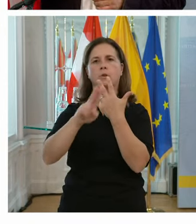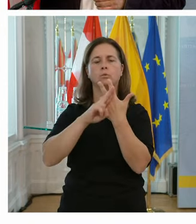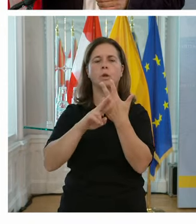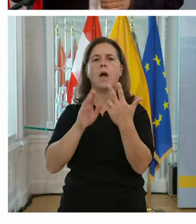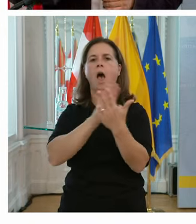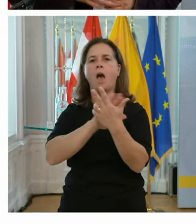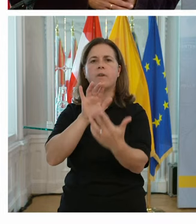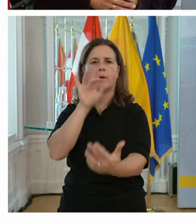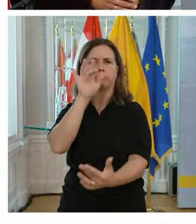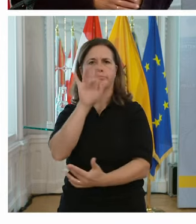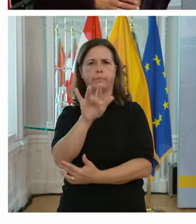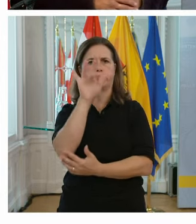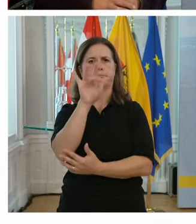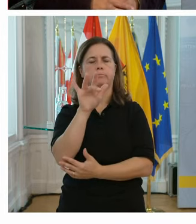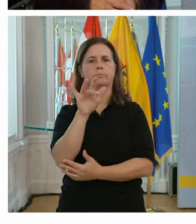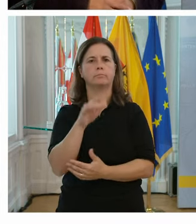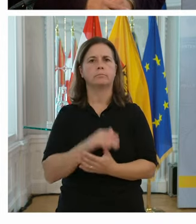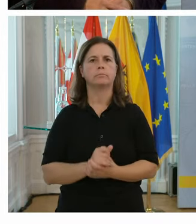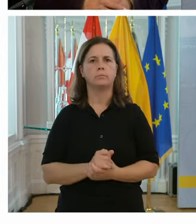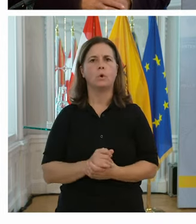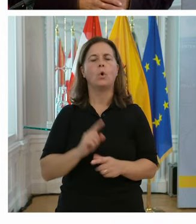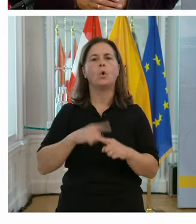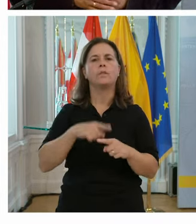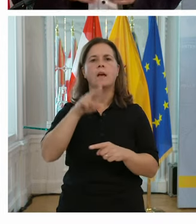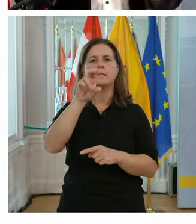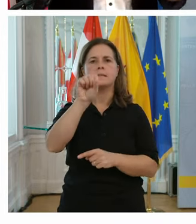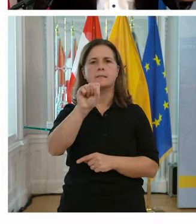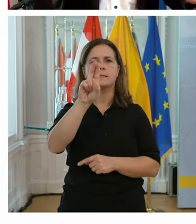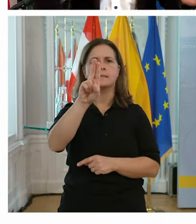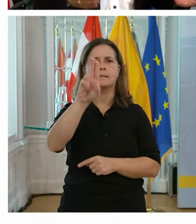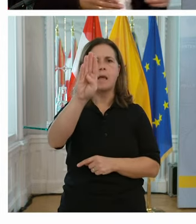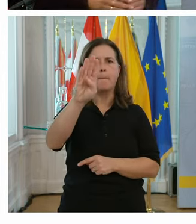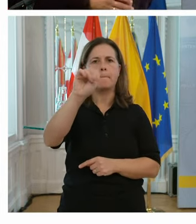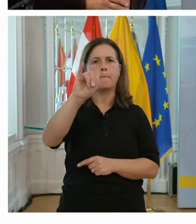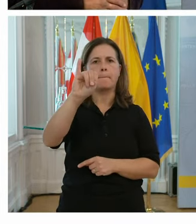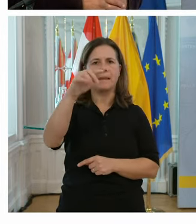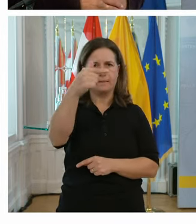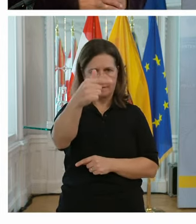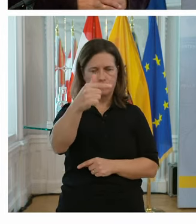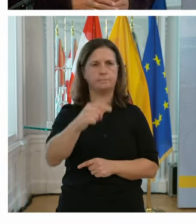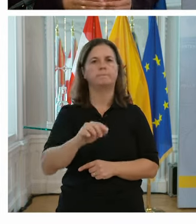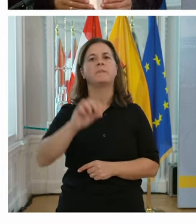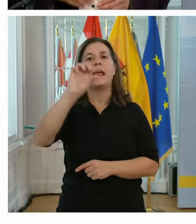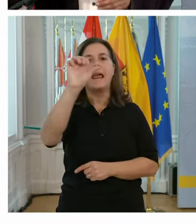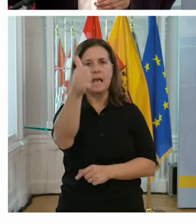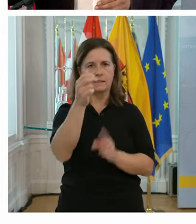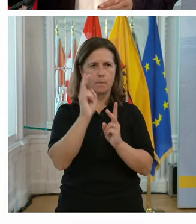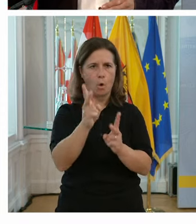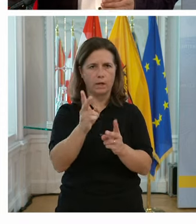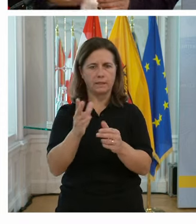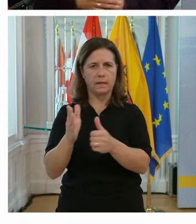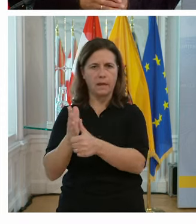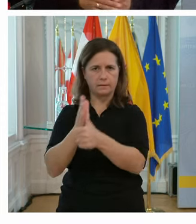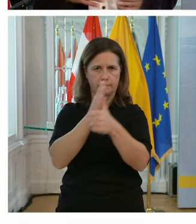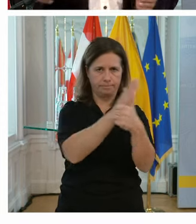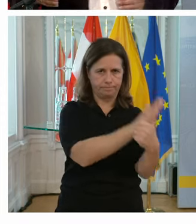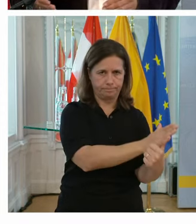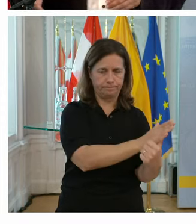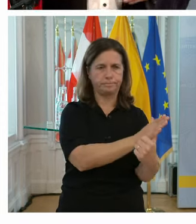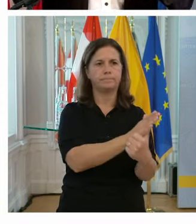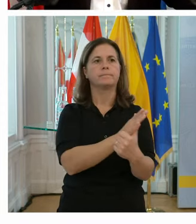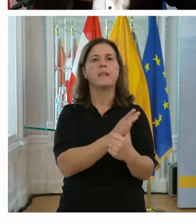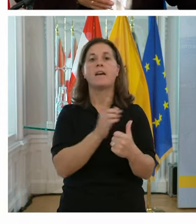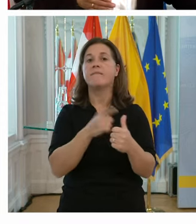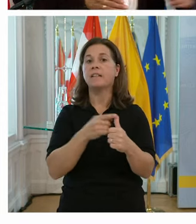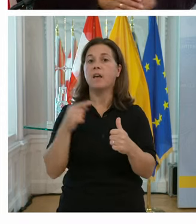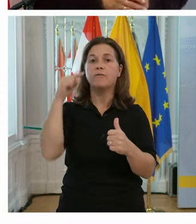dann bitte Submit. Das ist die erste Möglichkeit einzusteigen, aber keine Angst, wenn Sie es jetzt verpasst